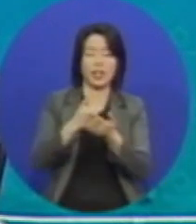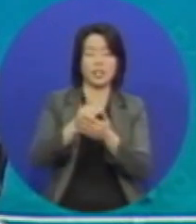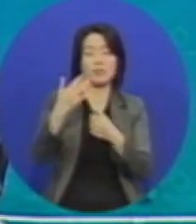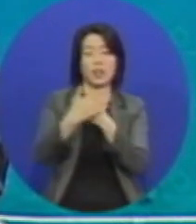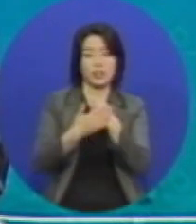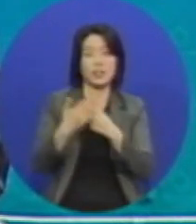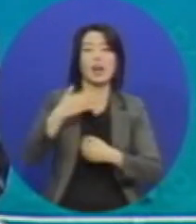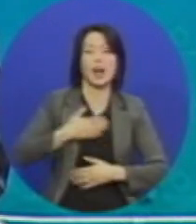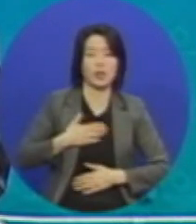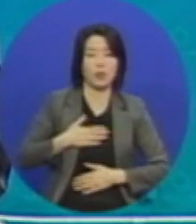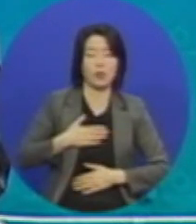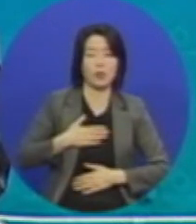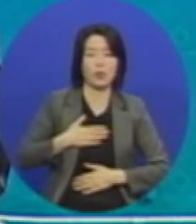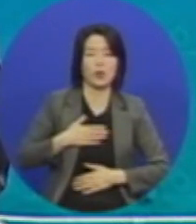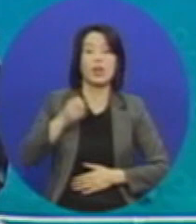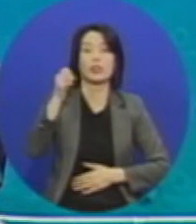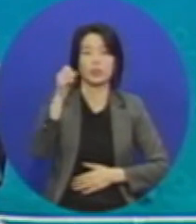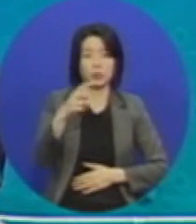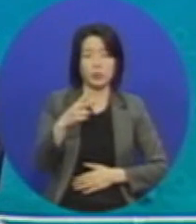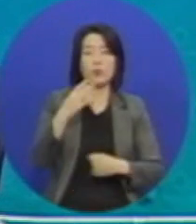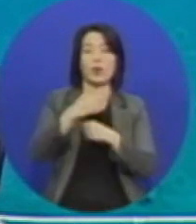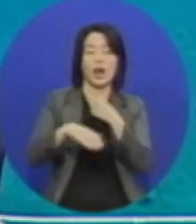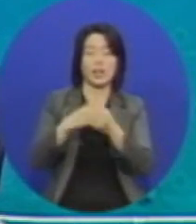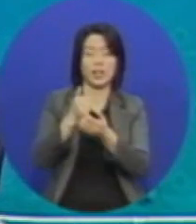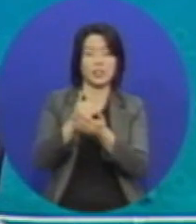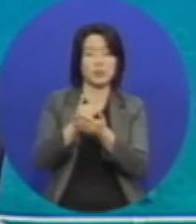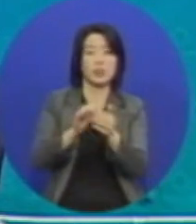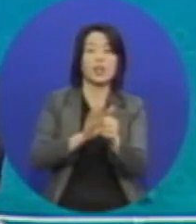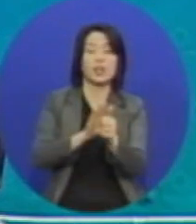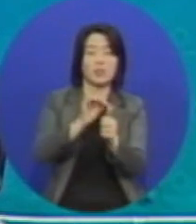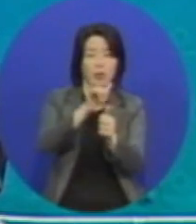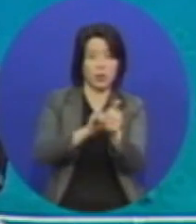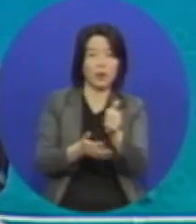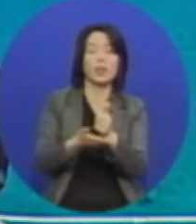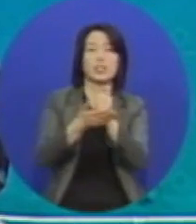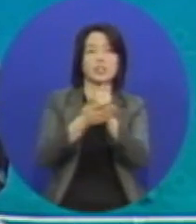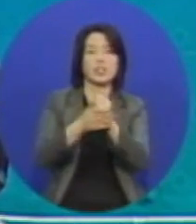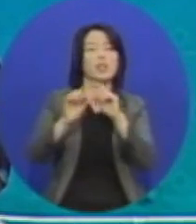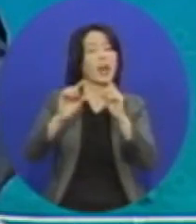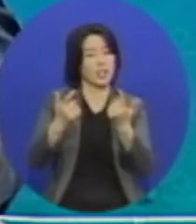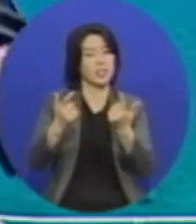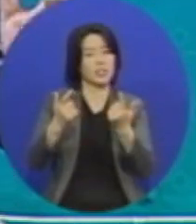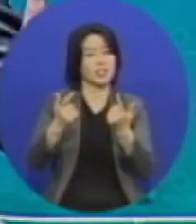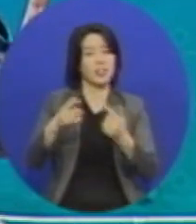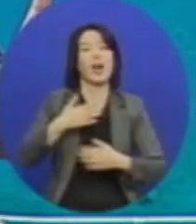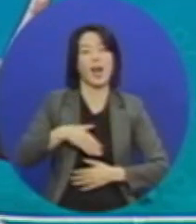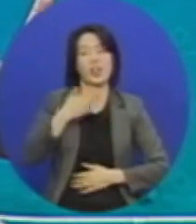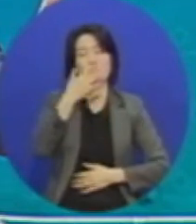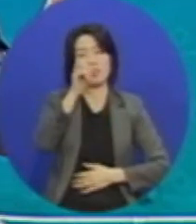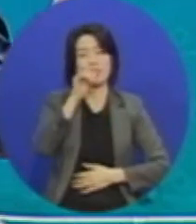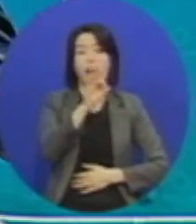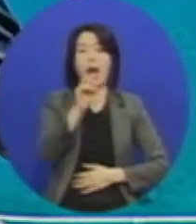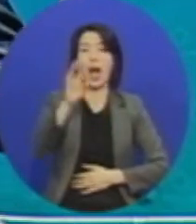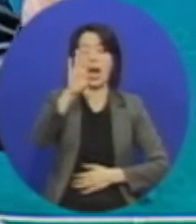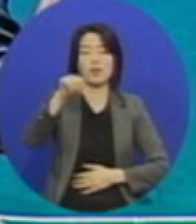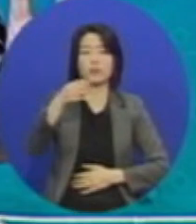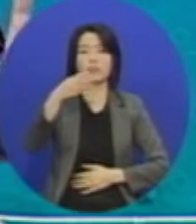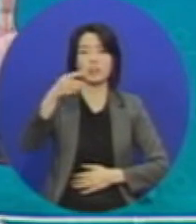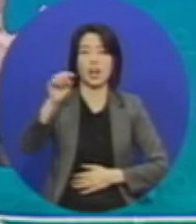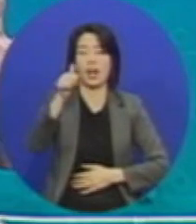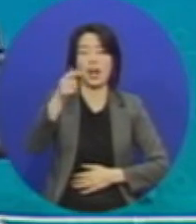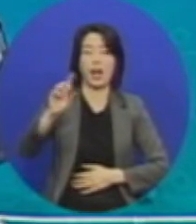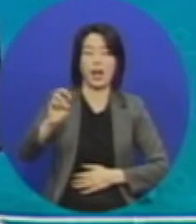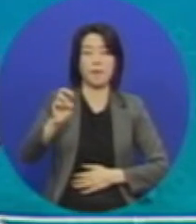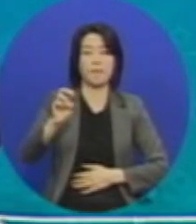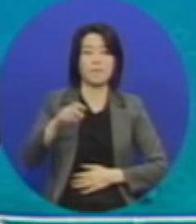알고 더워 하나님을 경우 해야 하는지 아닌지를 알 수 있어요 여러분 아브라함이 믿음의